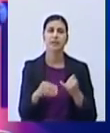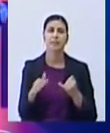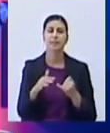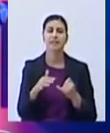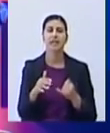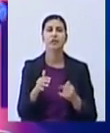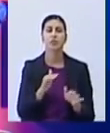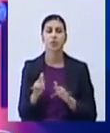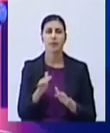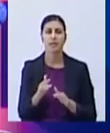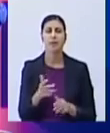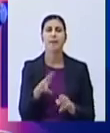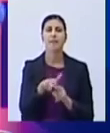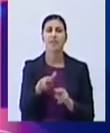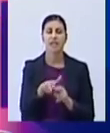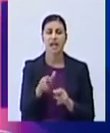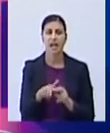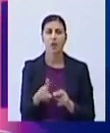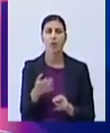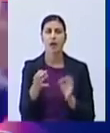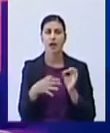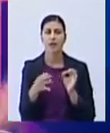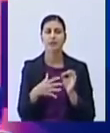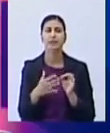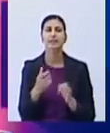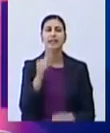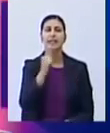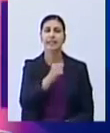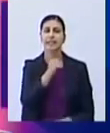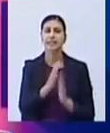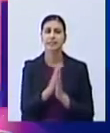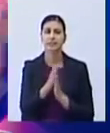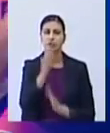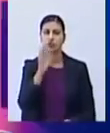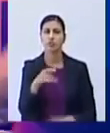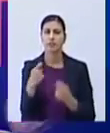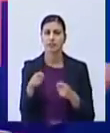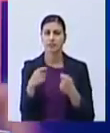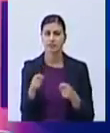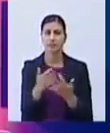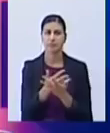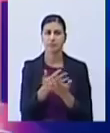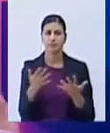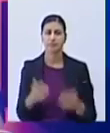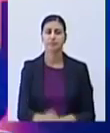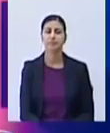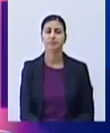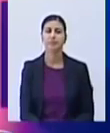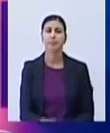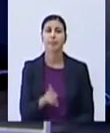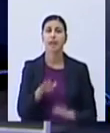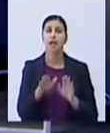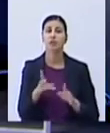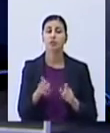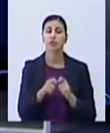ვისაც აინტერესებს მევენახეობა, ის ვისაც აინტერესებს ხილის მოყვანა და შემდეგ ბაზარზე გატანა და ასე და ასე შემდეგ. იმას ადგილზე უნდა შეუქმნათ